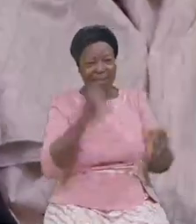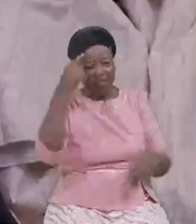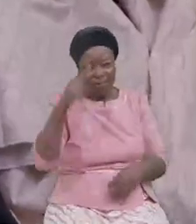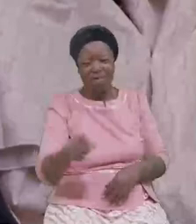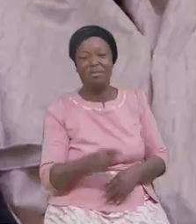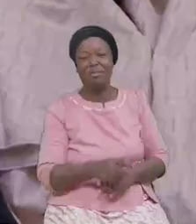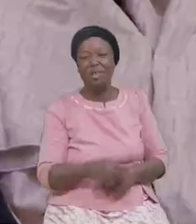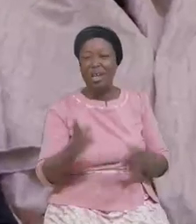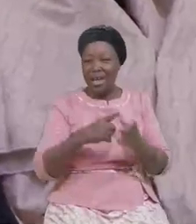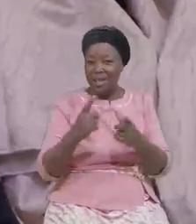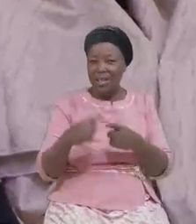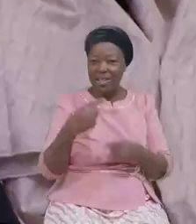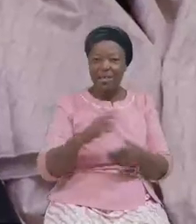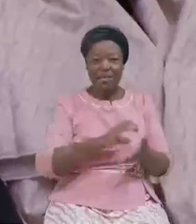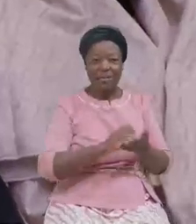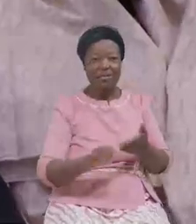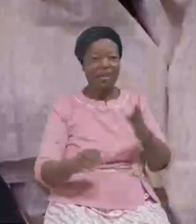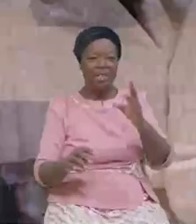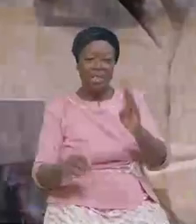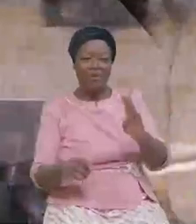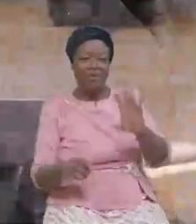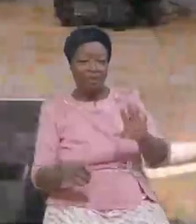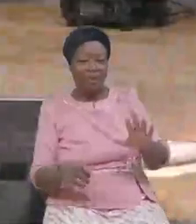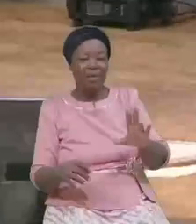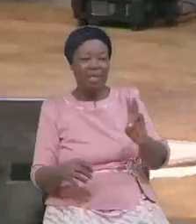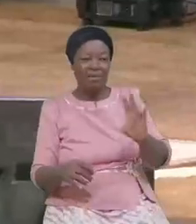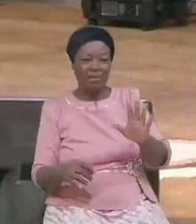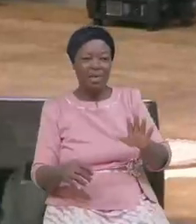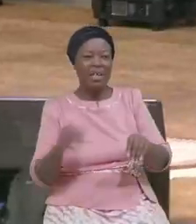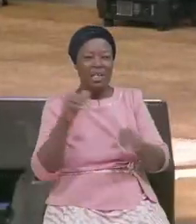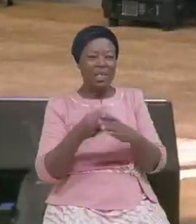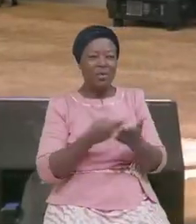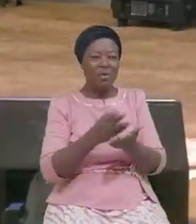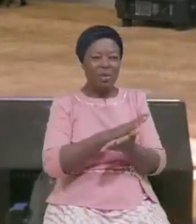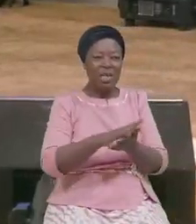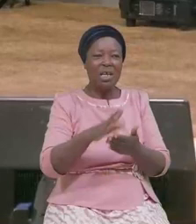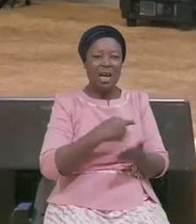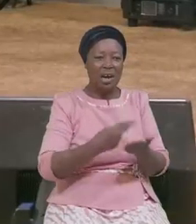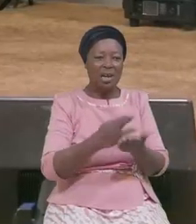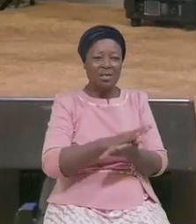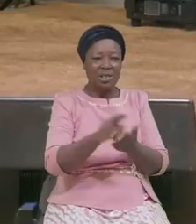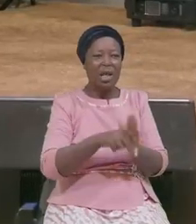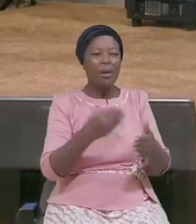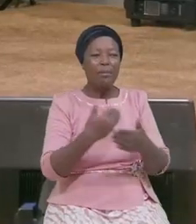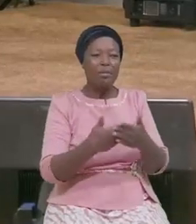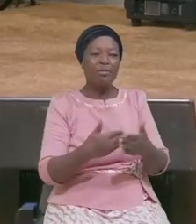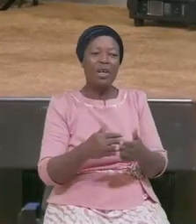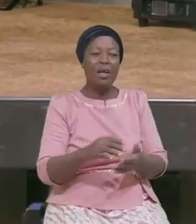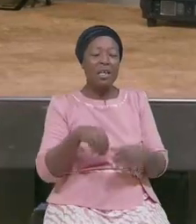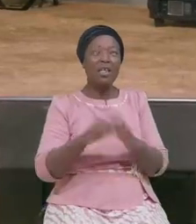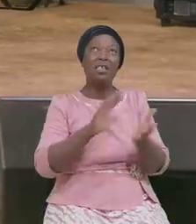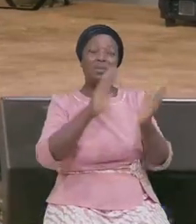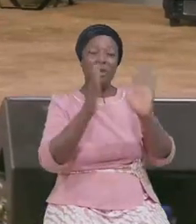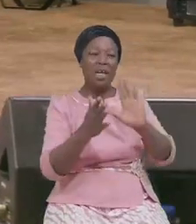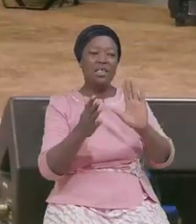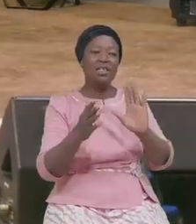verset 75, il dit au verset 75, en marchant devant lui dans la sainteté et dans la justice tous les jours de